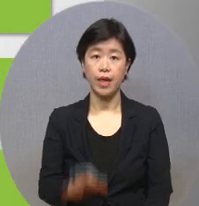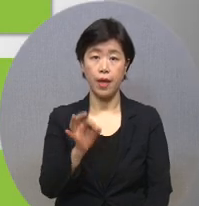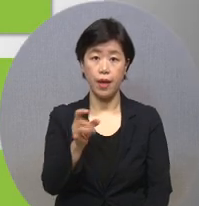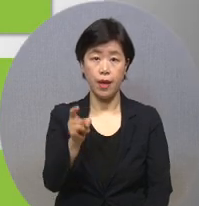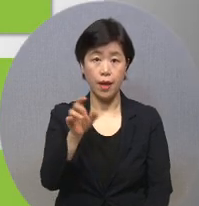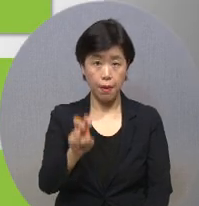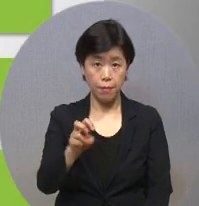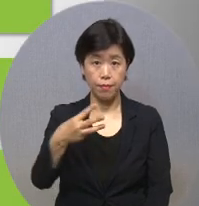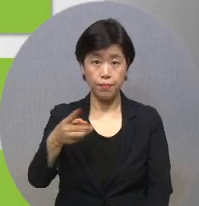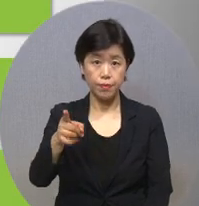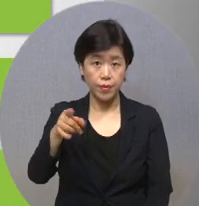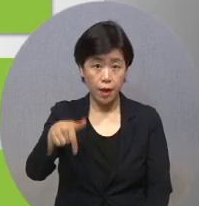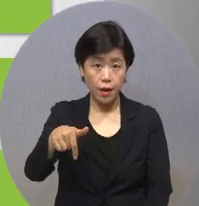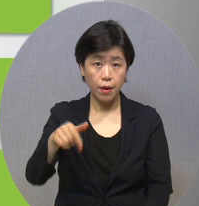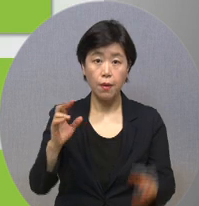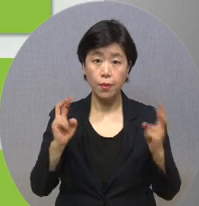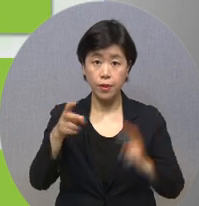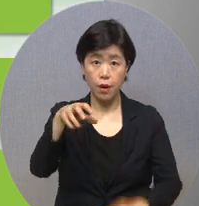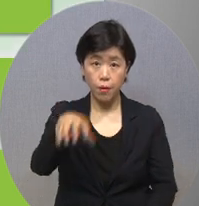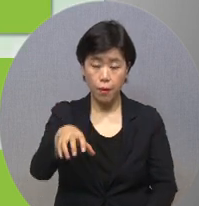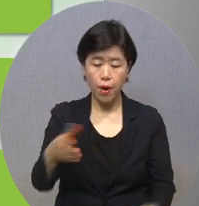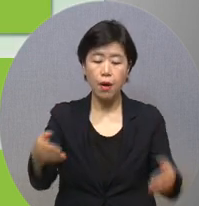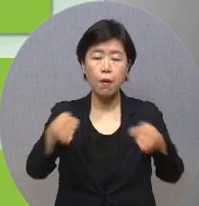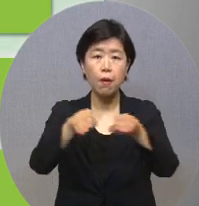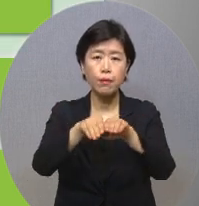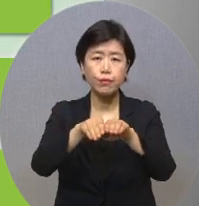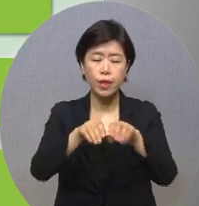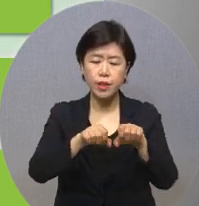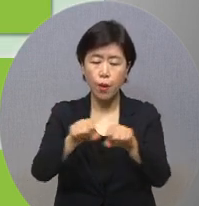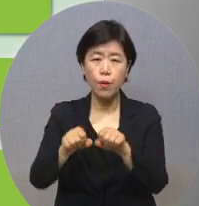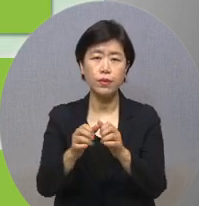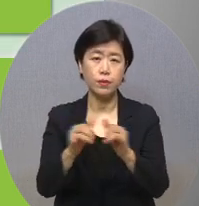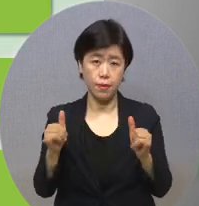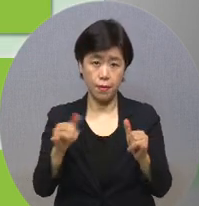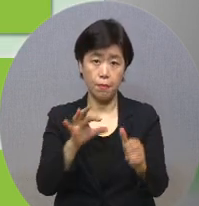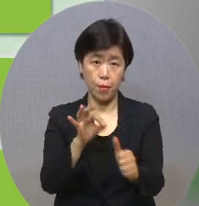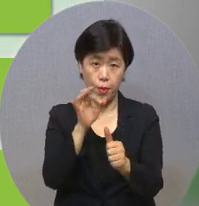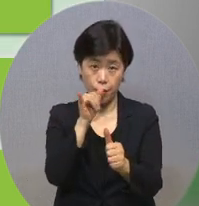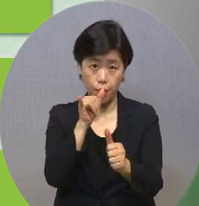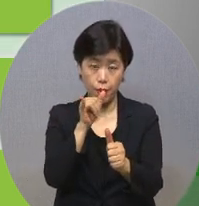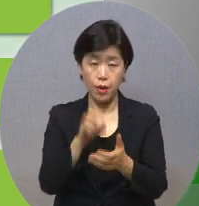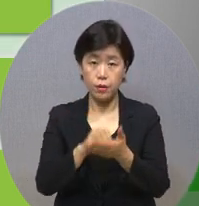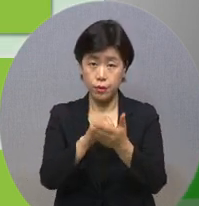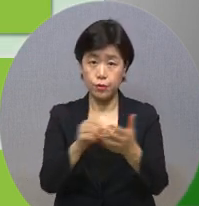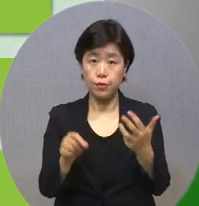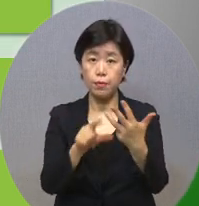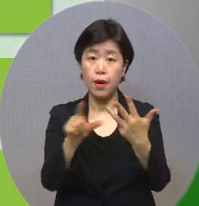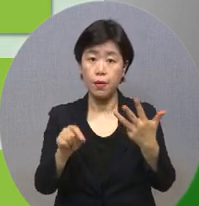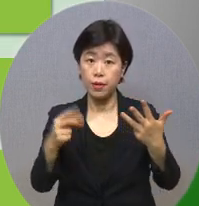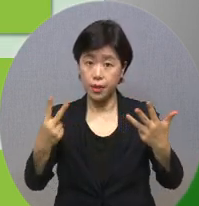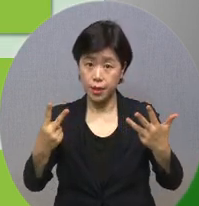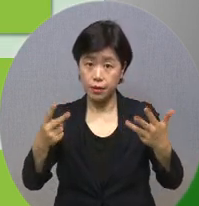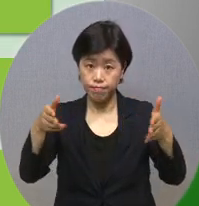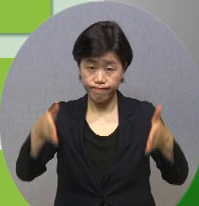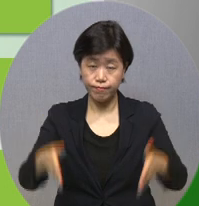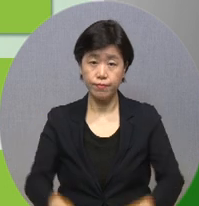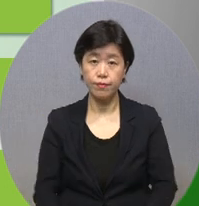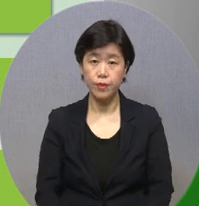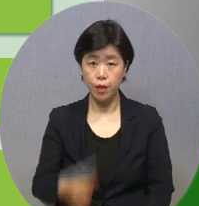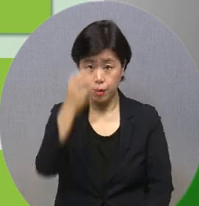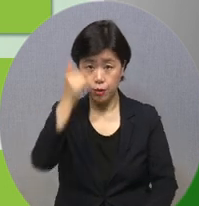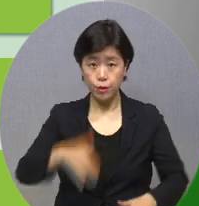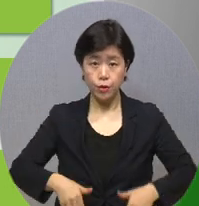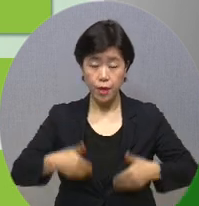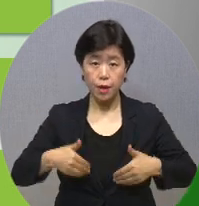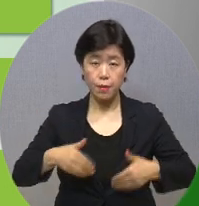주식회사 엠텍에서 건물청소원을 모집합니다. 접수 마감일은 8월 2일까지며 근무지는 충청남도